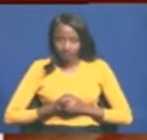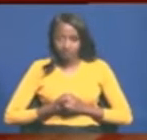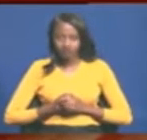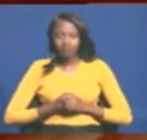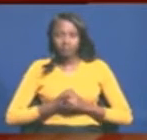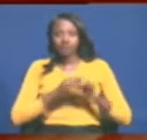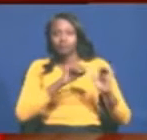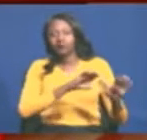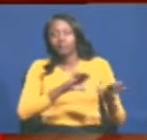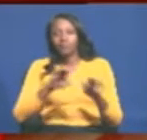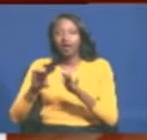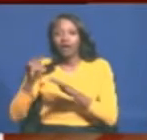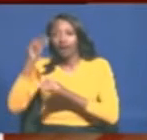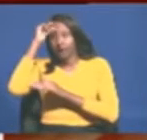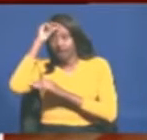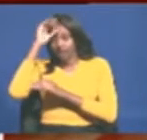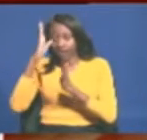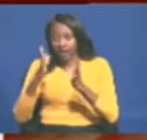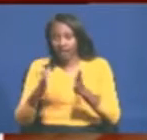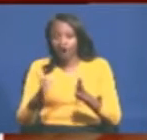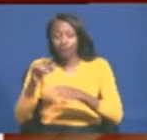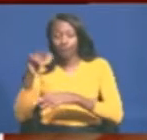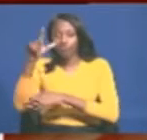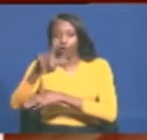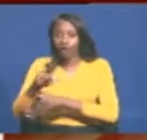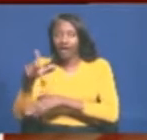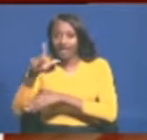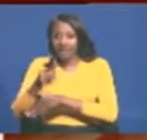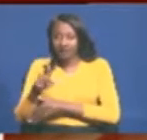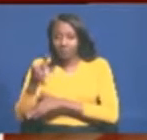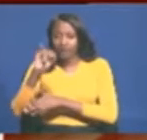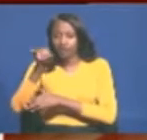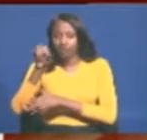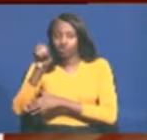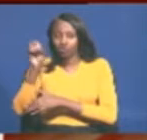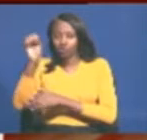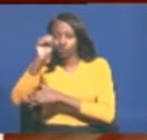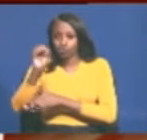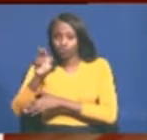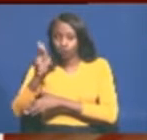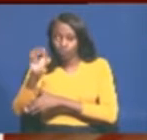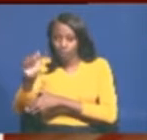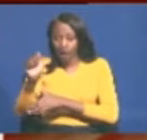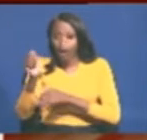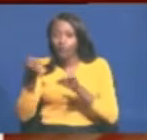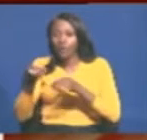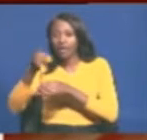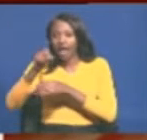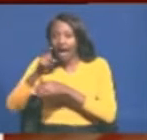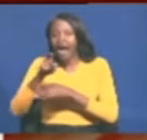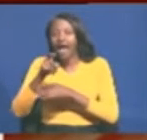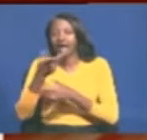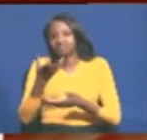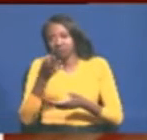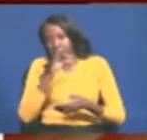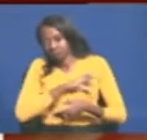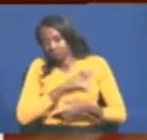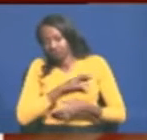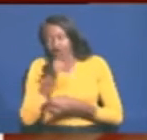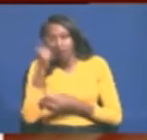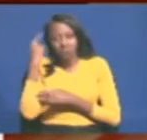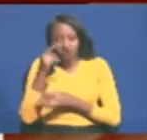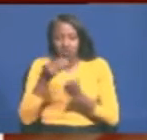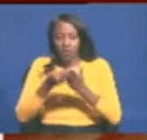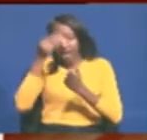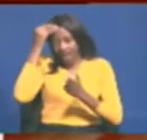Gavana wa kaunti ya Laikipia Joshua Irungu amesema serikali yake inanuia kuongeza fedha za hazina ya msaada wa masomo hadi shilingi milioni